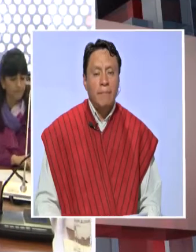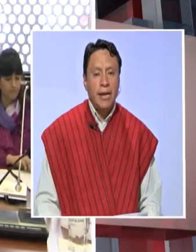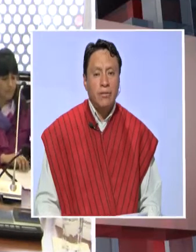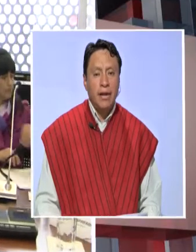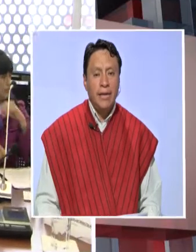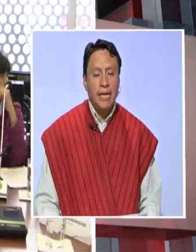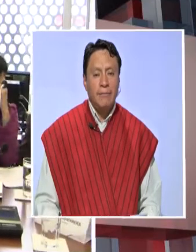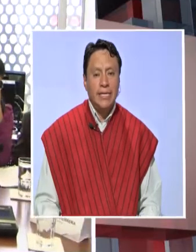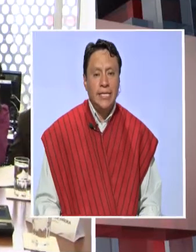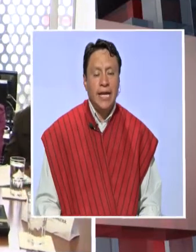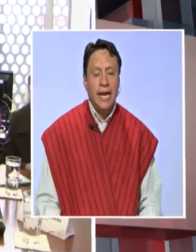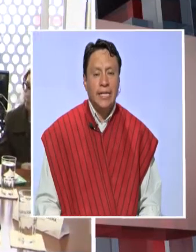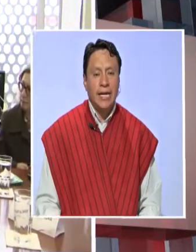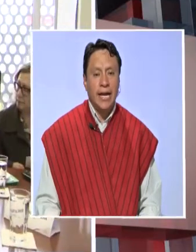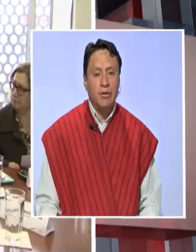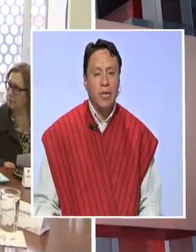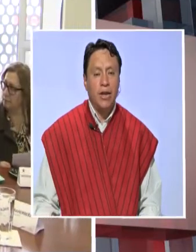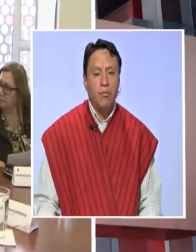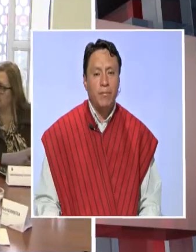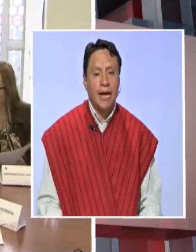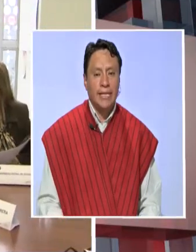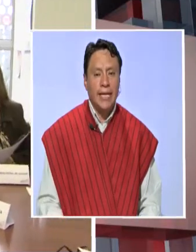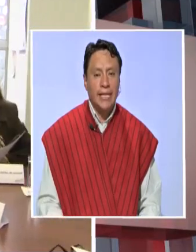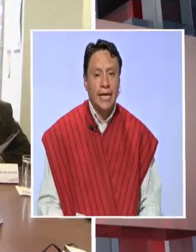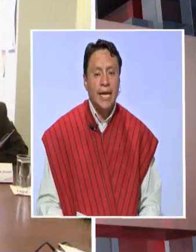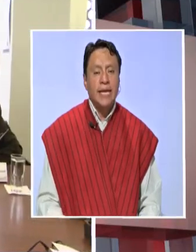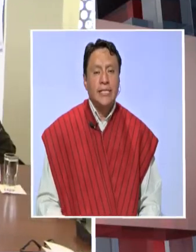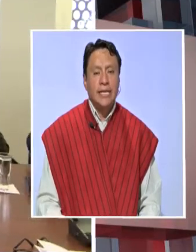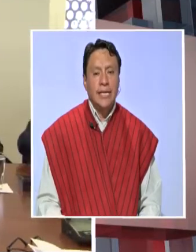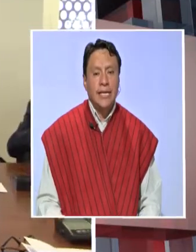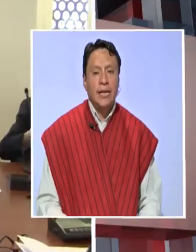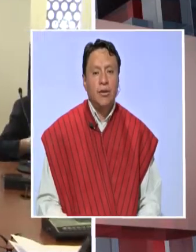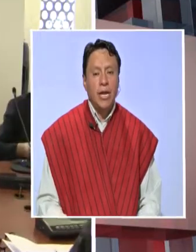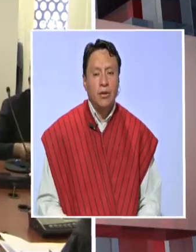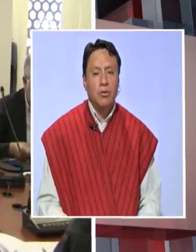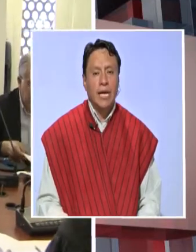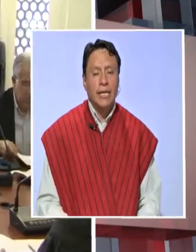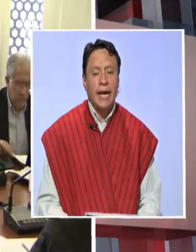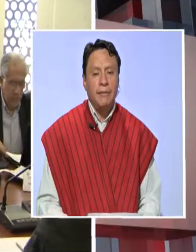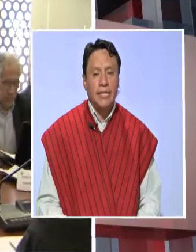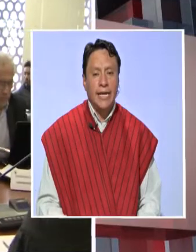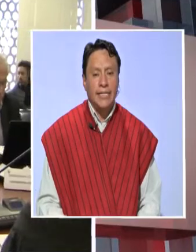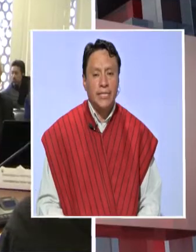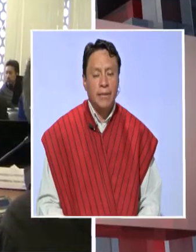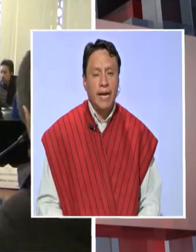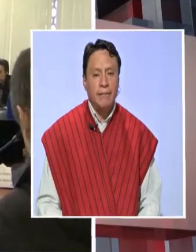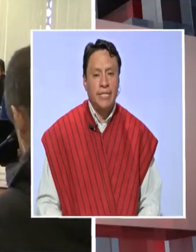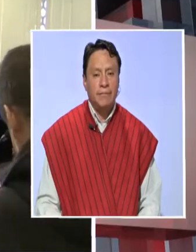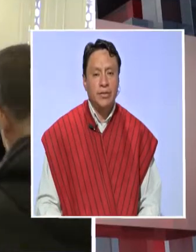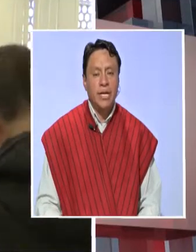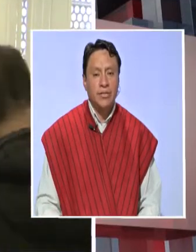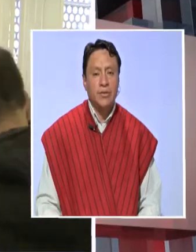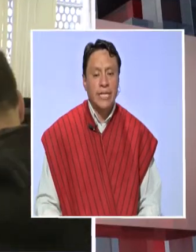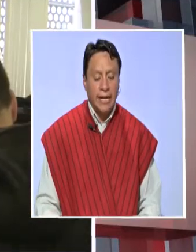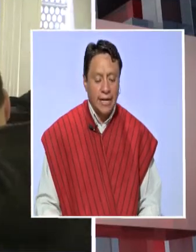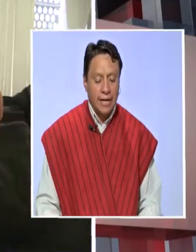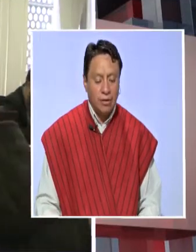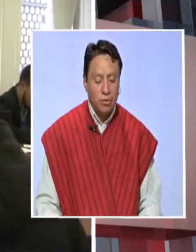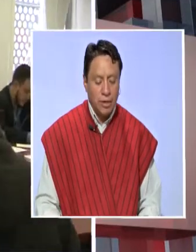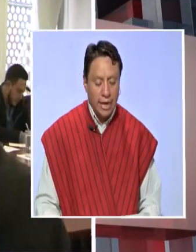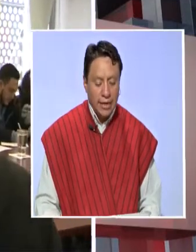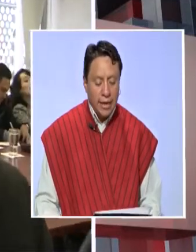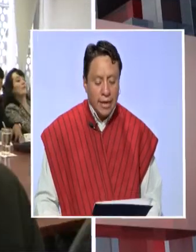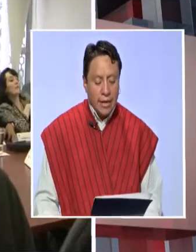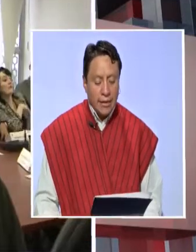kuna. Paikuna mi imachina kai jankaikuna nyaupang mankatinata, sina jatik yuyaikuna takai manchayachishpa kamachi pichurachun